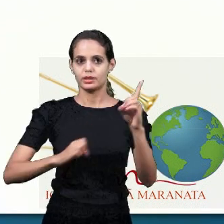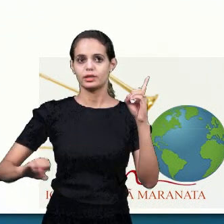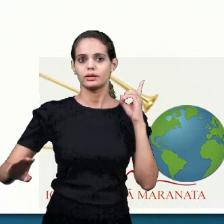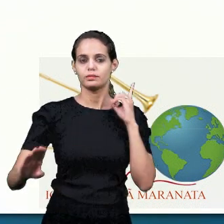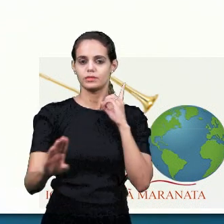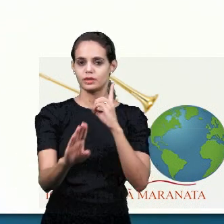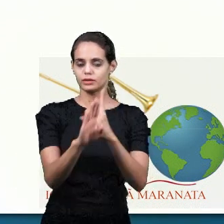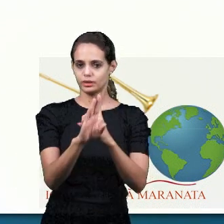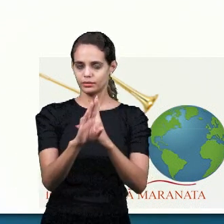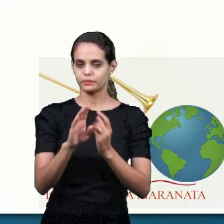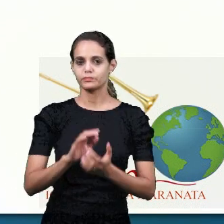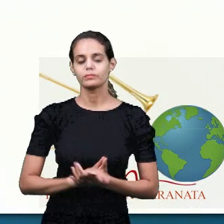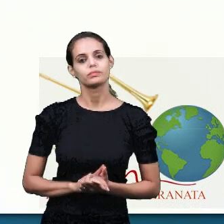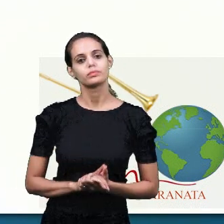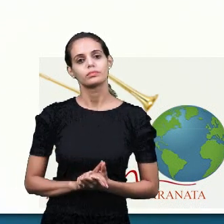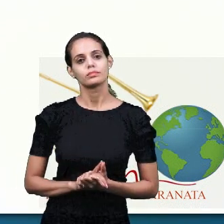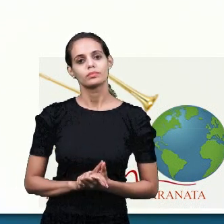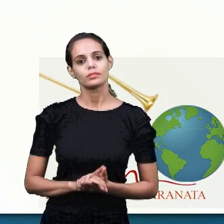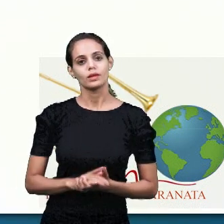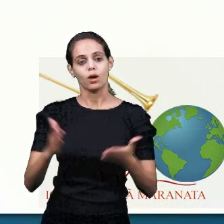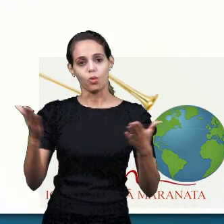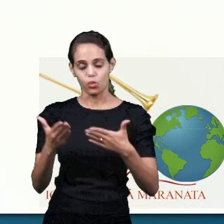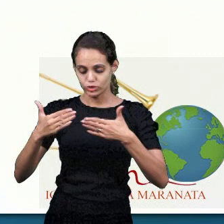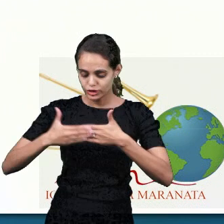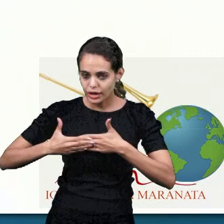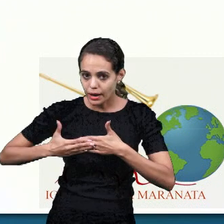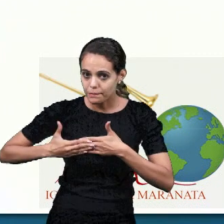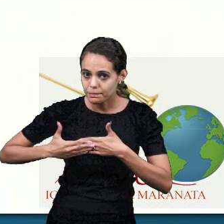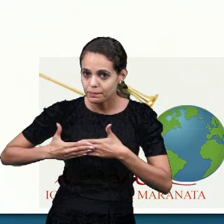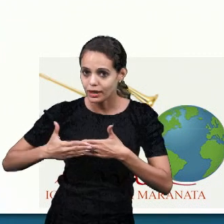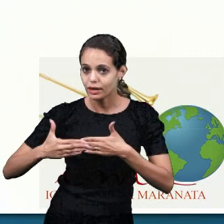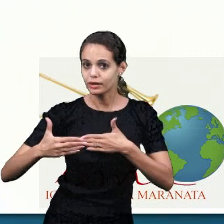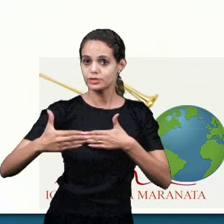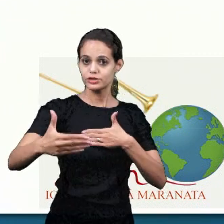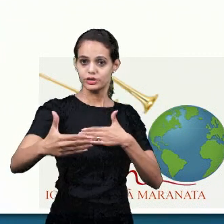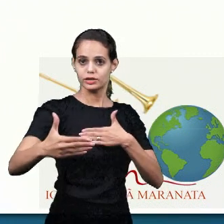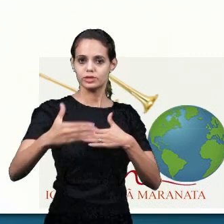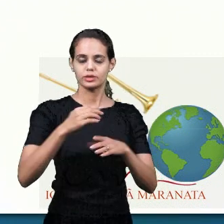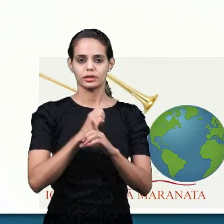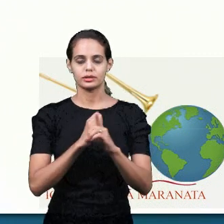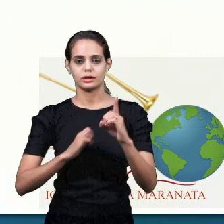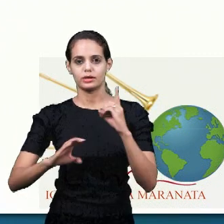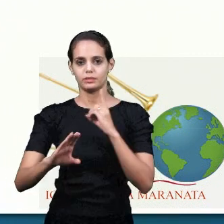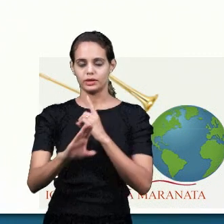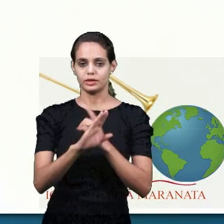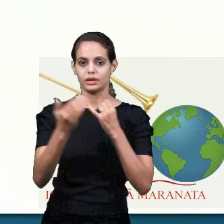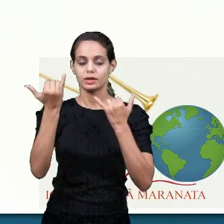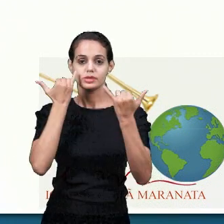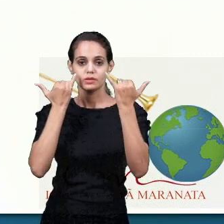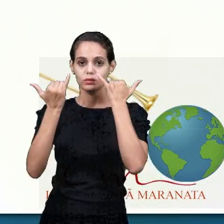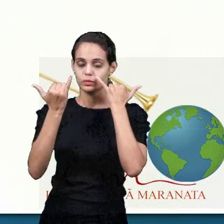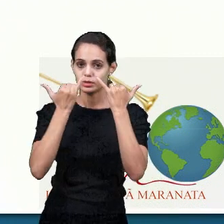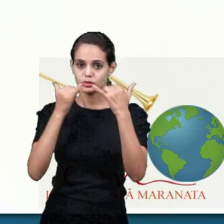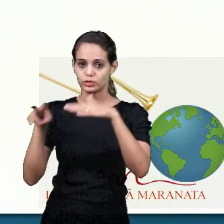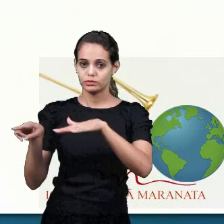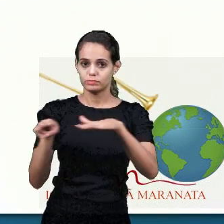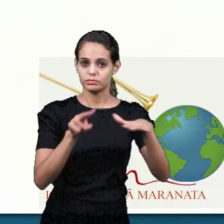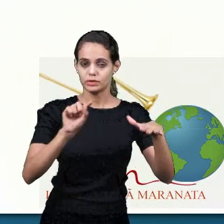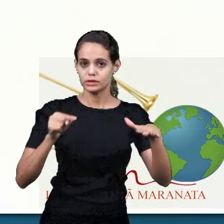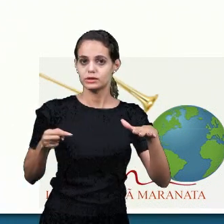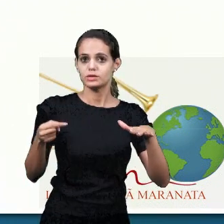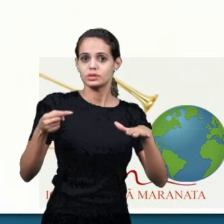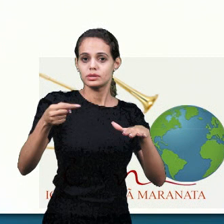à partir de cette école biblique dominicale, c'est-à-dire, nous sommes en train de passer les informations pour la semaine prochaine, les